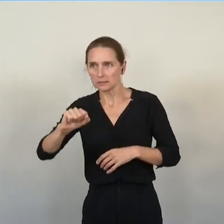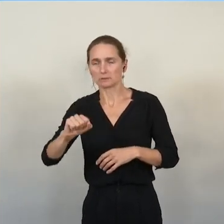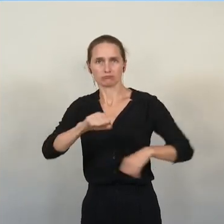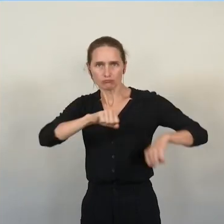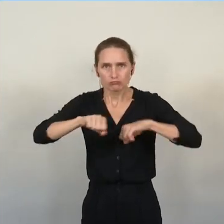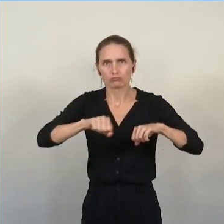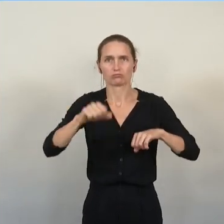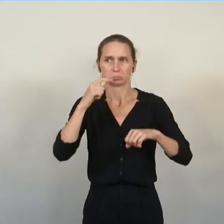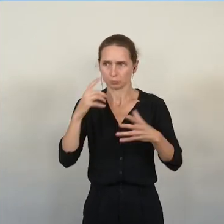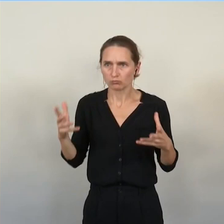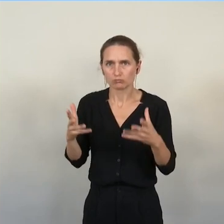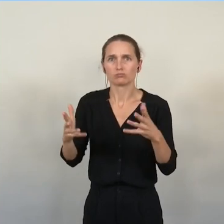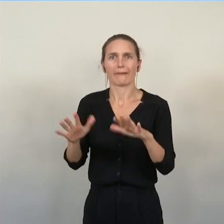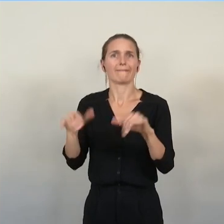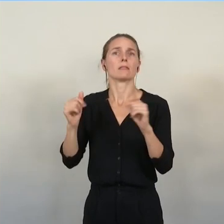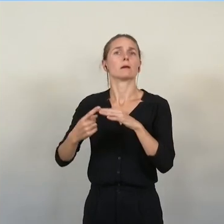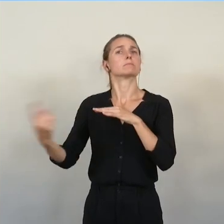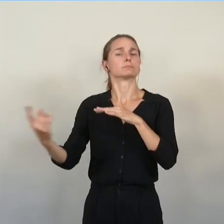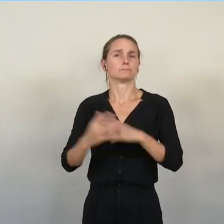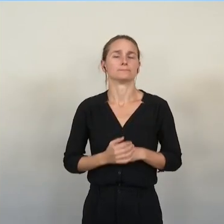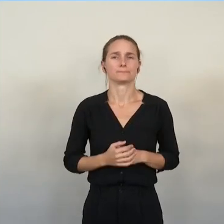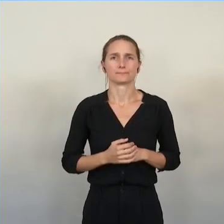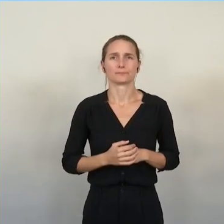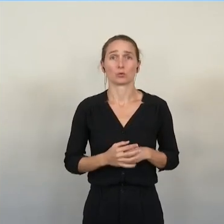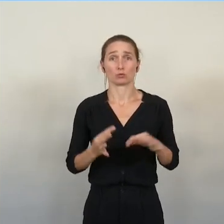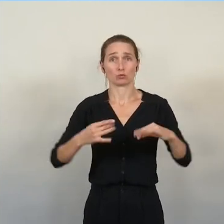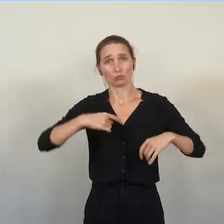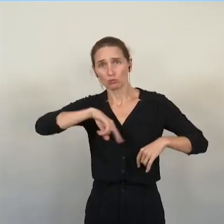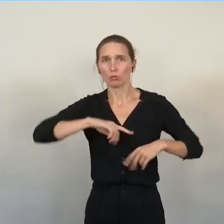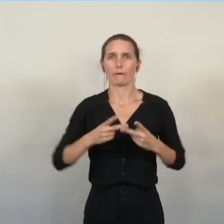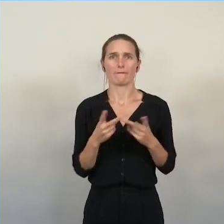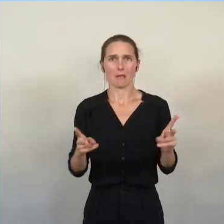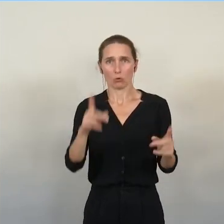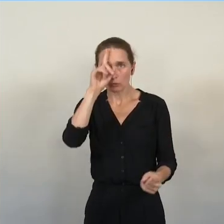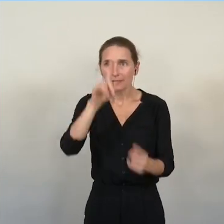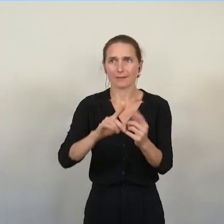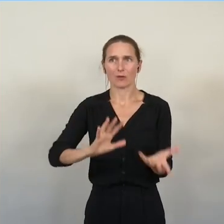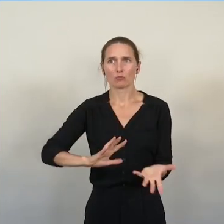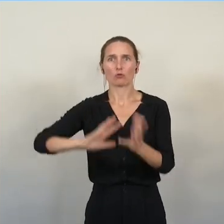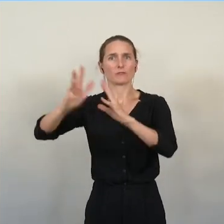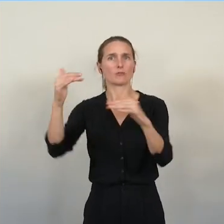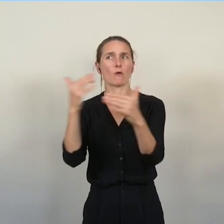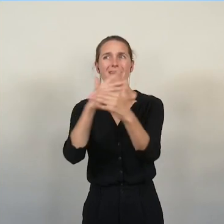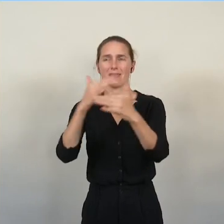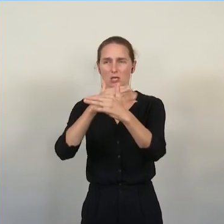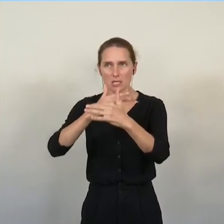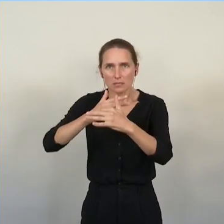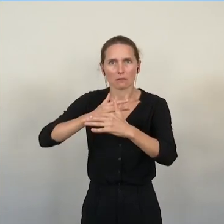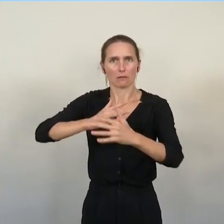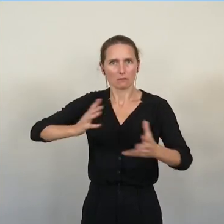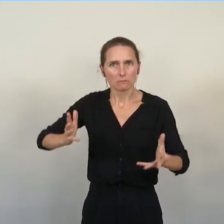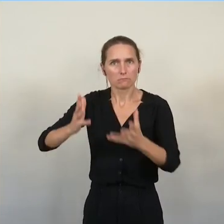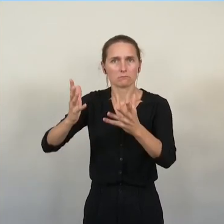de grenuble c'est bien de favoriser la transition énergétique en considérant la dimension sociale de cette transition sous toutes ses